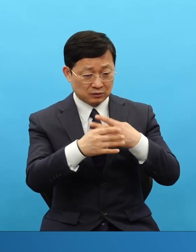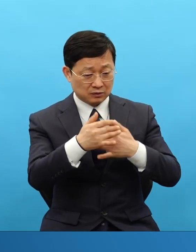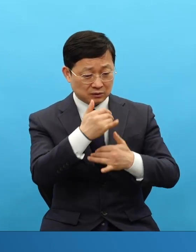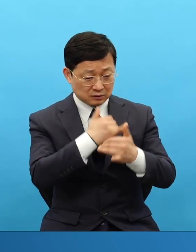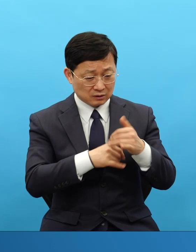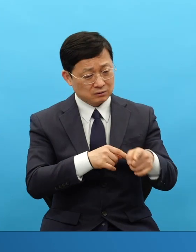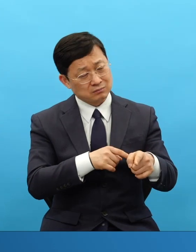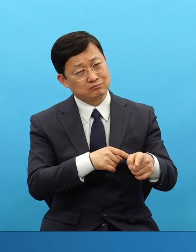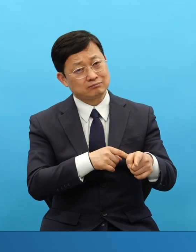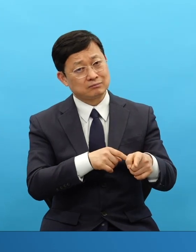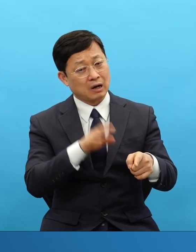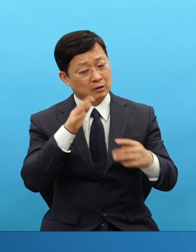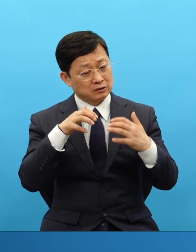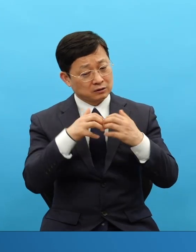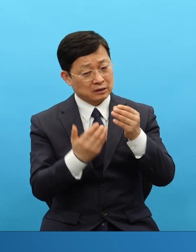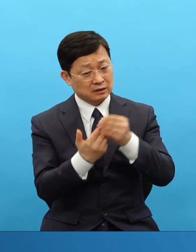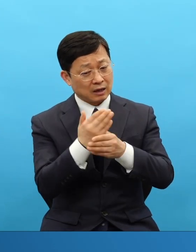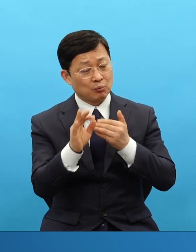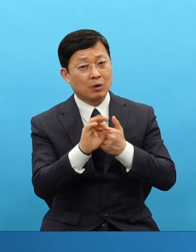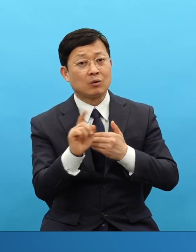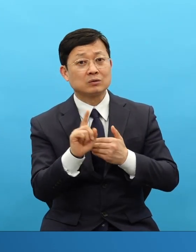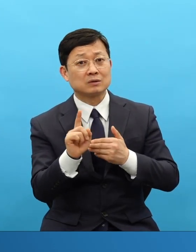거에 문제 오는 겁니다